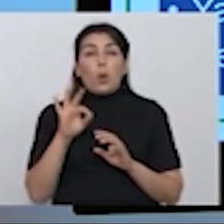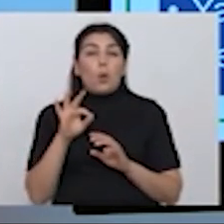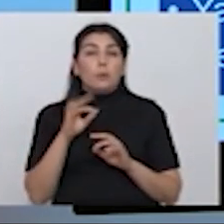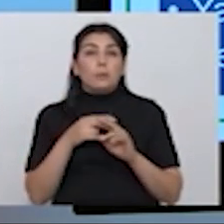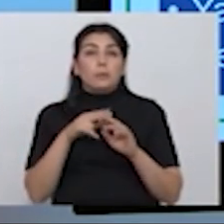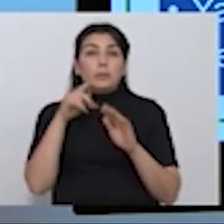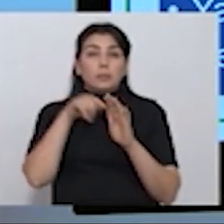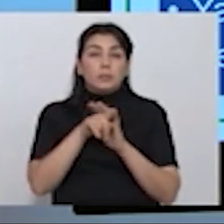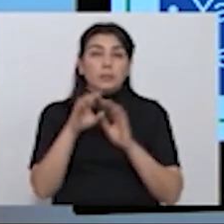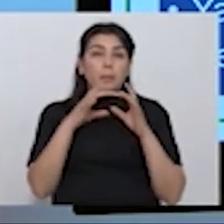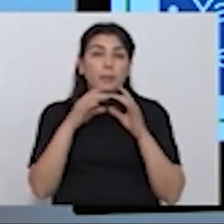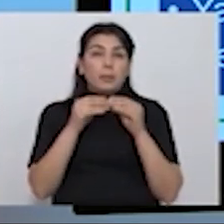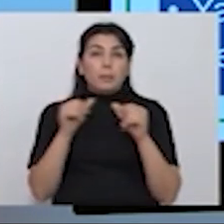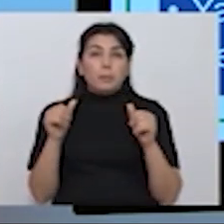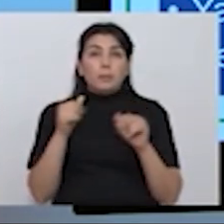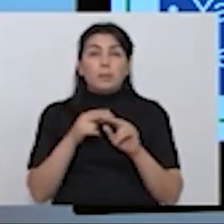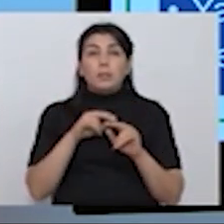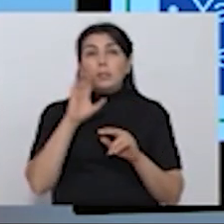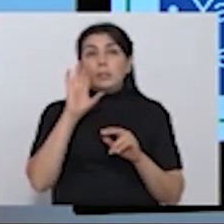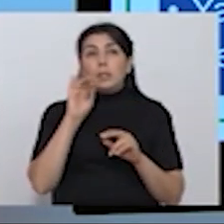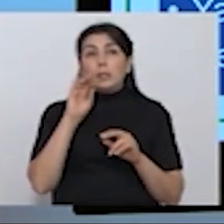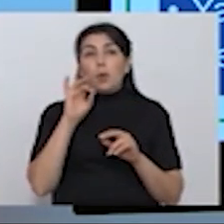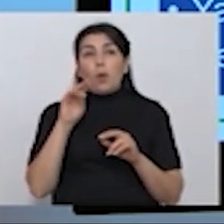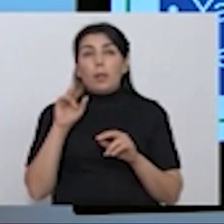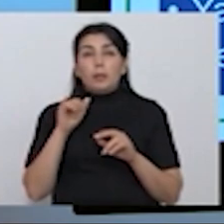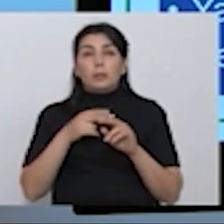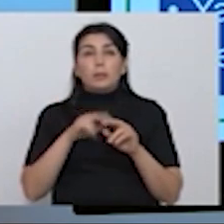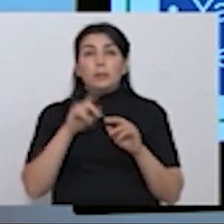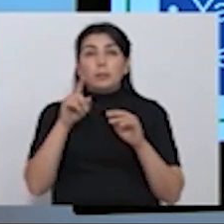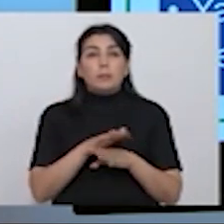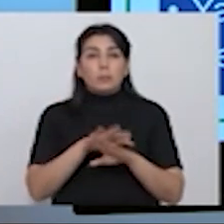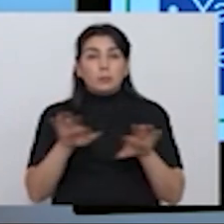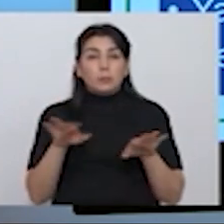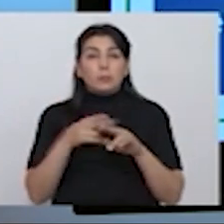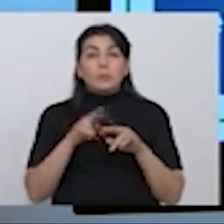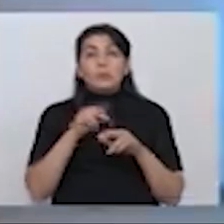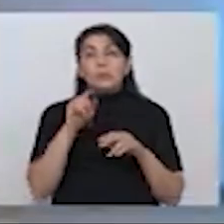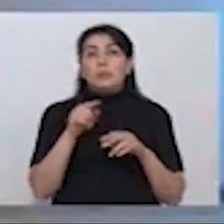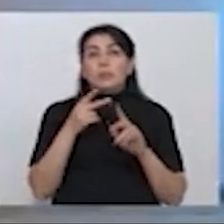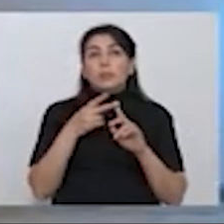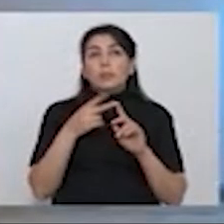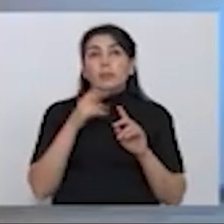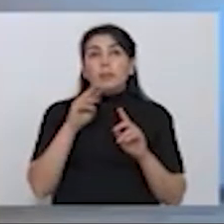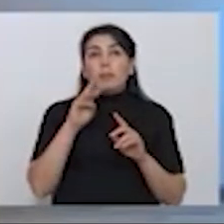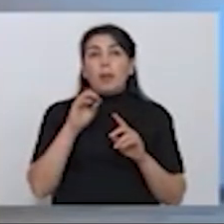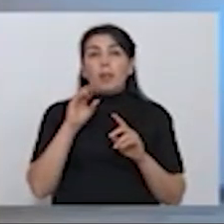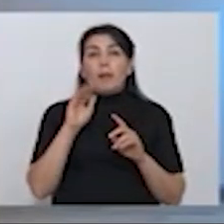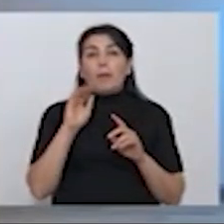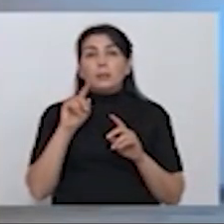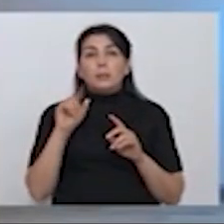yadrochi erib ketadi. Sentriolalar esa qutblarga qarab tarqaladi. Ikkinchi bosqichimiz